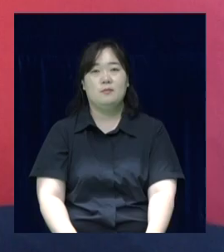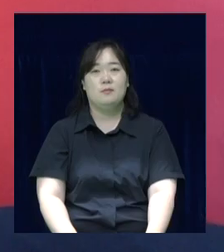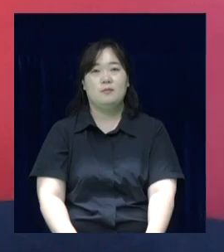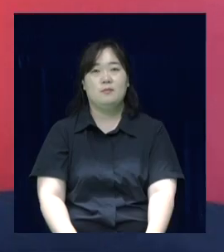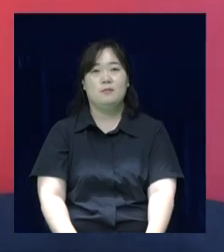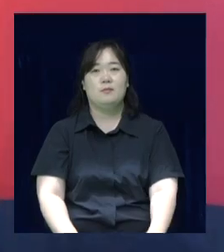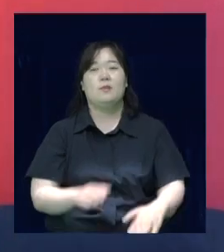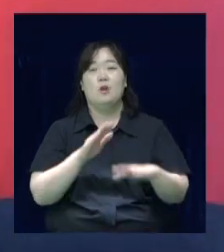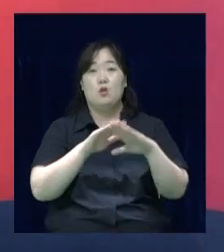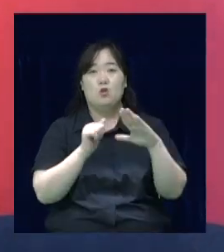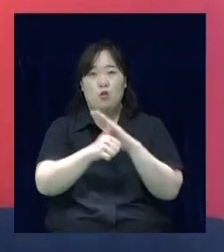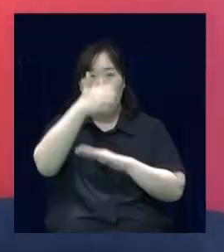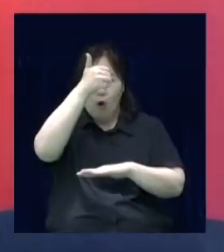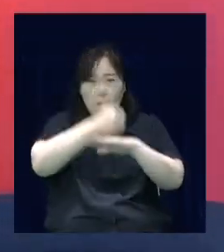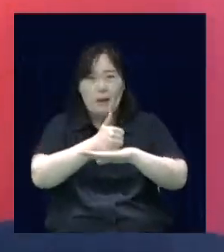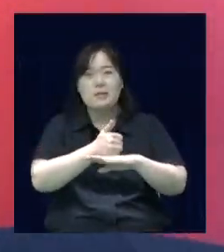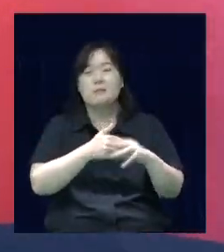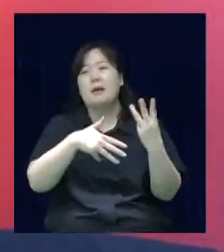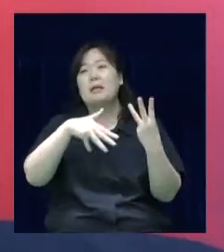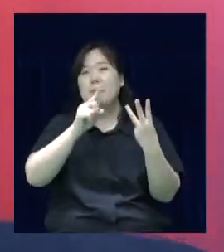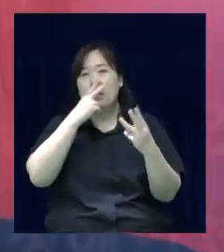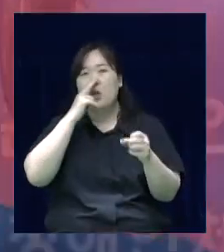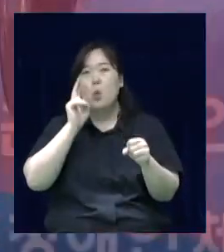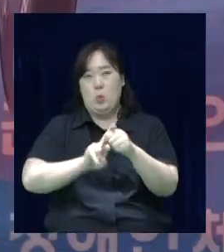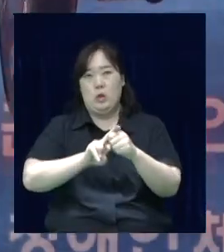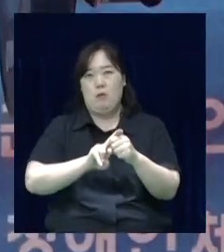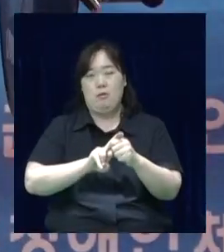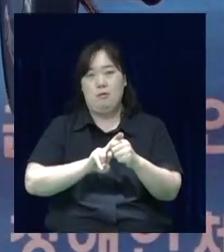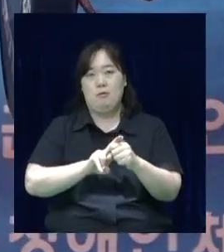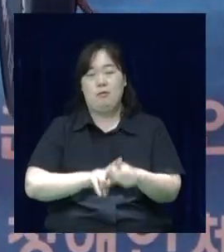박영서 선수의 마지막 3차 시도